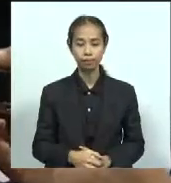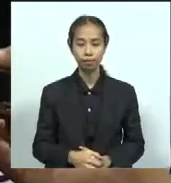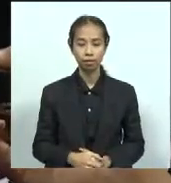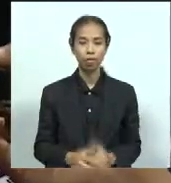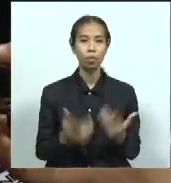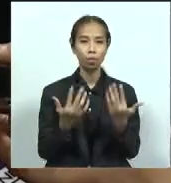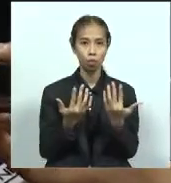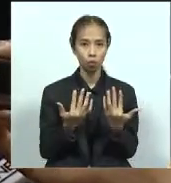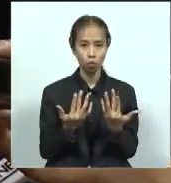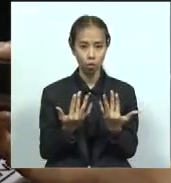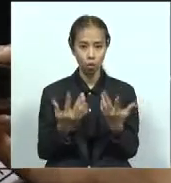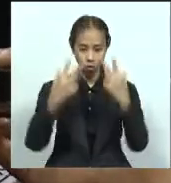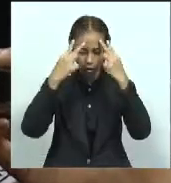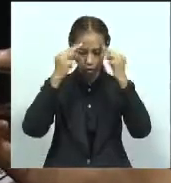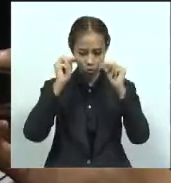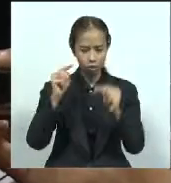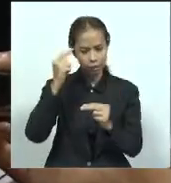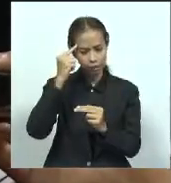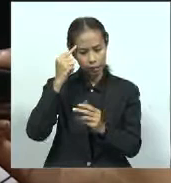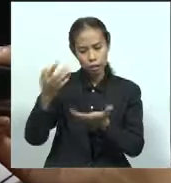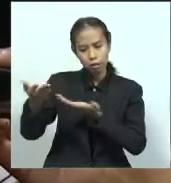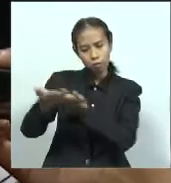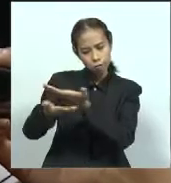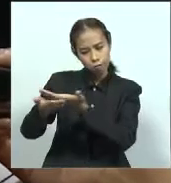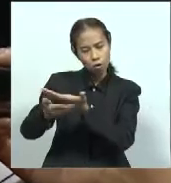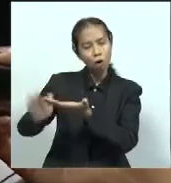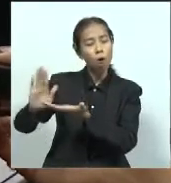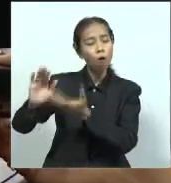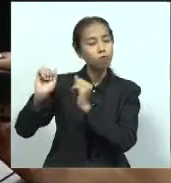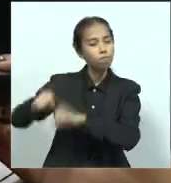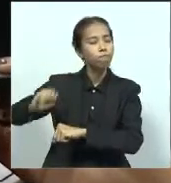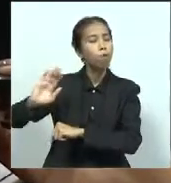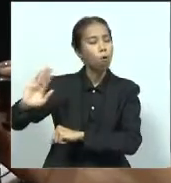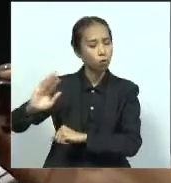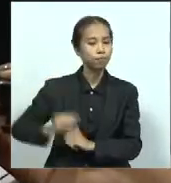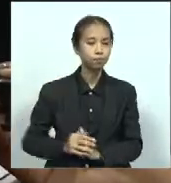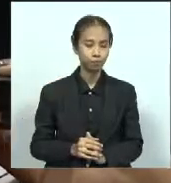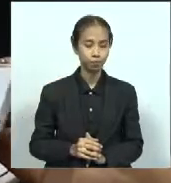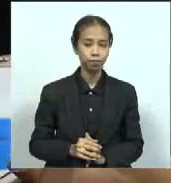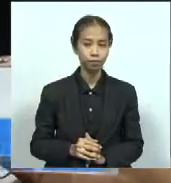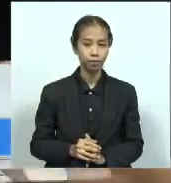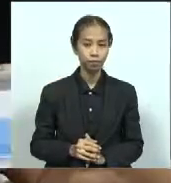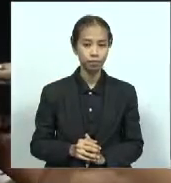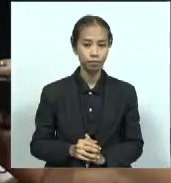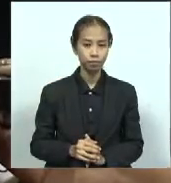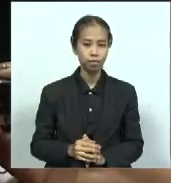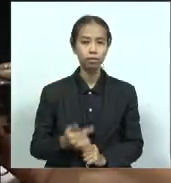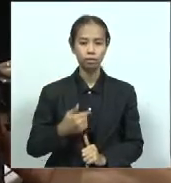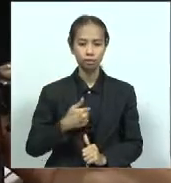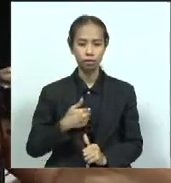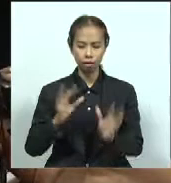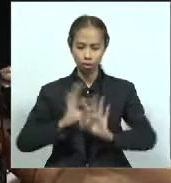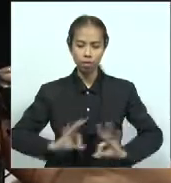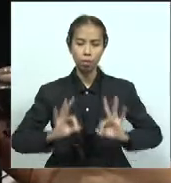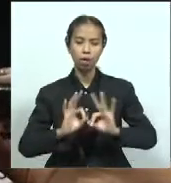อให้ท่านนายกได้พิจารณาใช้เวลาพิจารณานะครับมันจะต้องอย่างที่เรียนแล้วต้องหารือกับพร